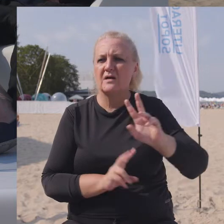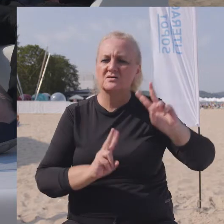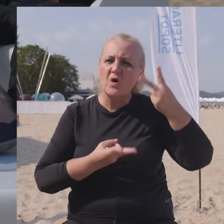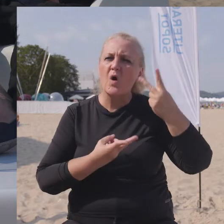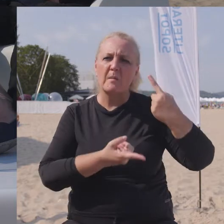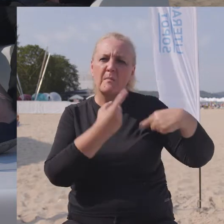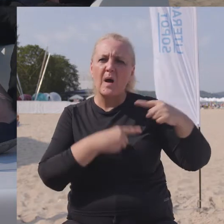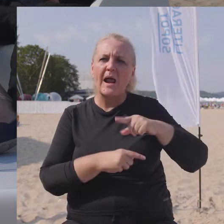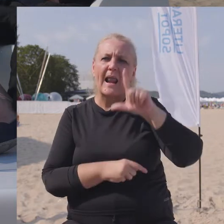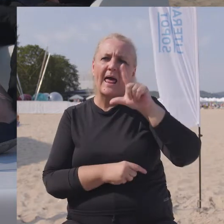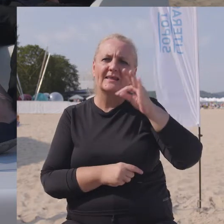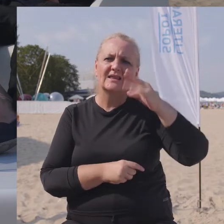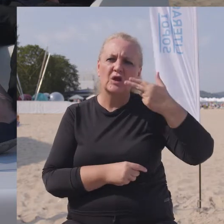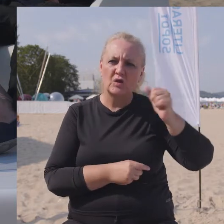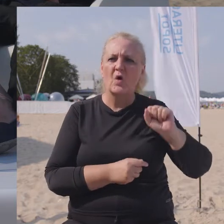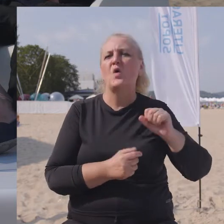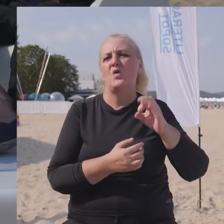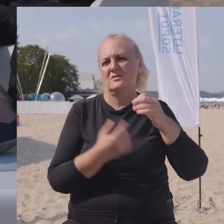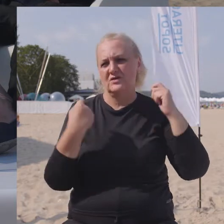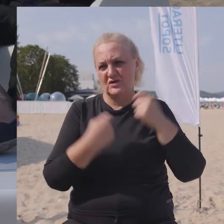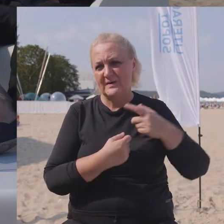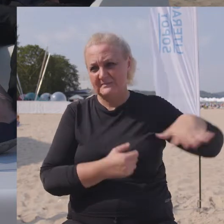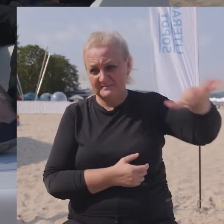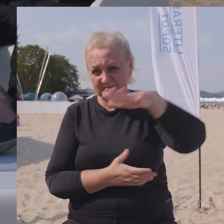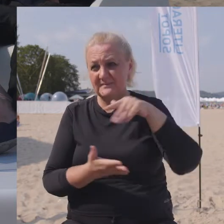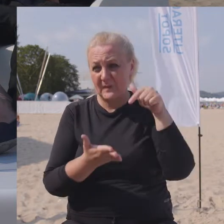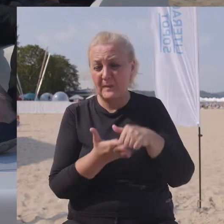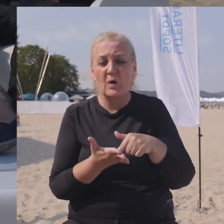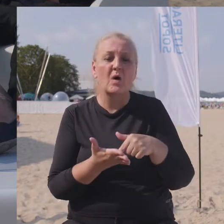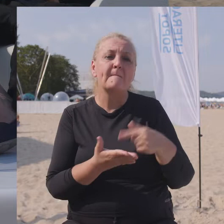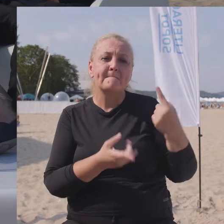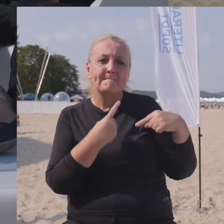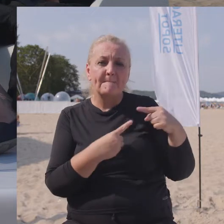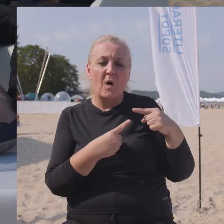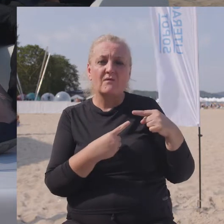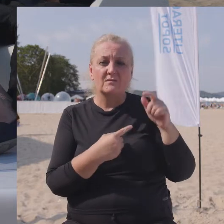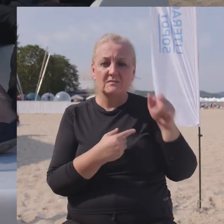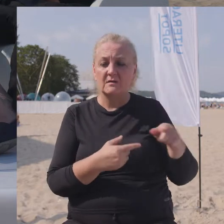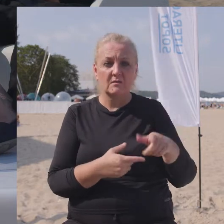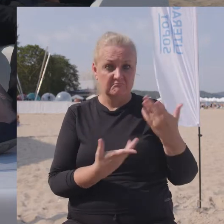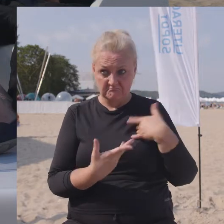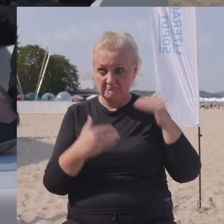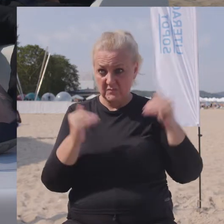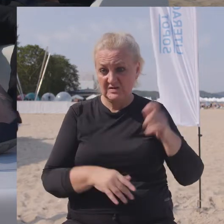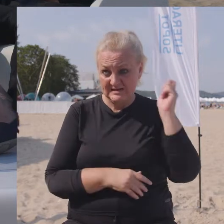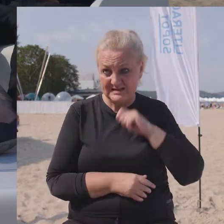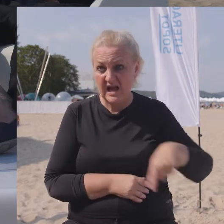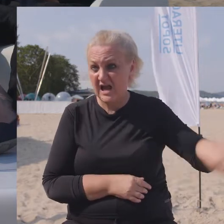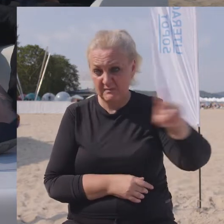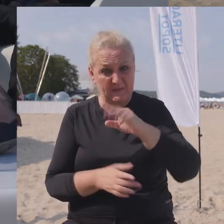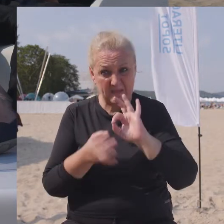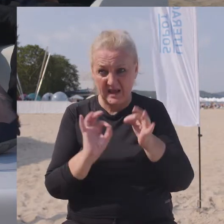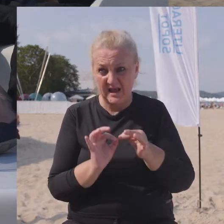latynoskim, powrót do płci urodzenia, ponieważ no, po prostu grozi im śmierć z powodu tego, kim są, kim chcą